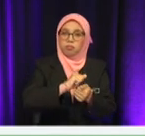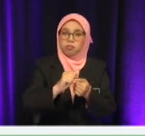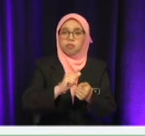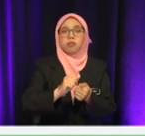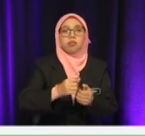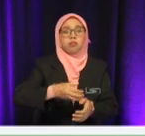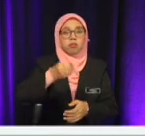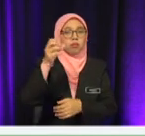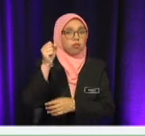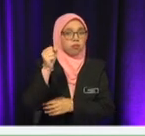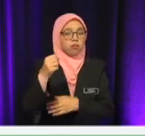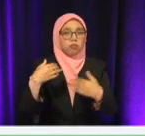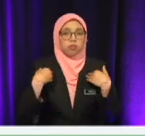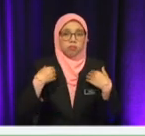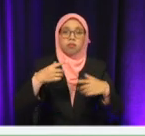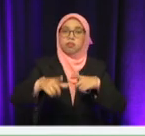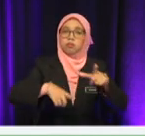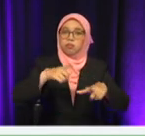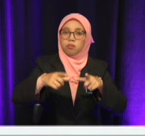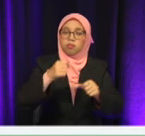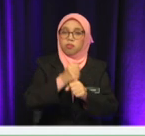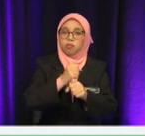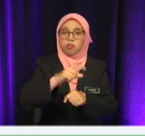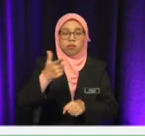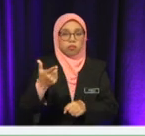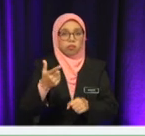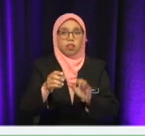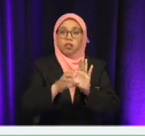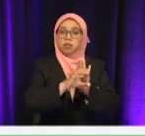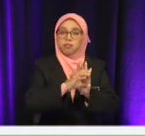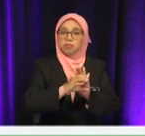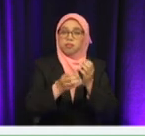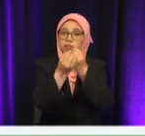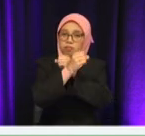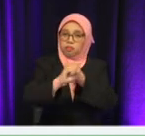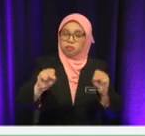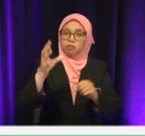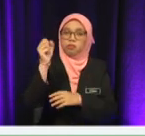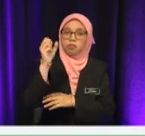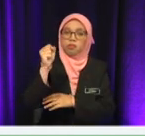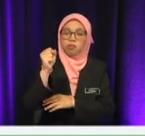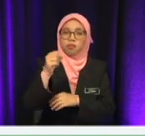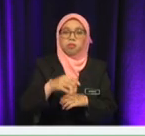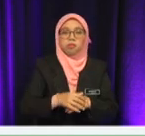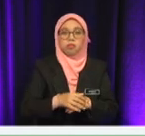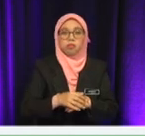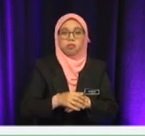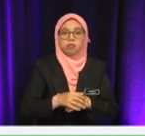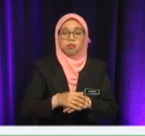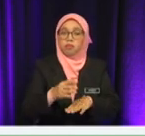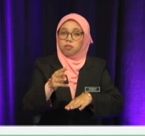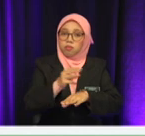kamu ketahui, iaitu langkah kerja menyediakan susu formula, langkah kerja memakai lampin pada